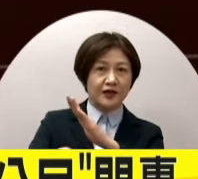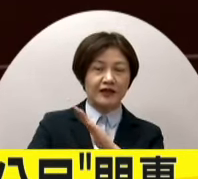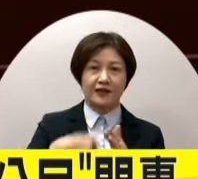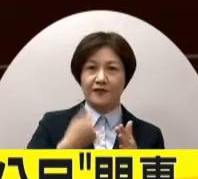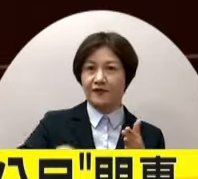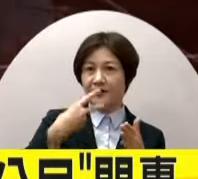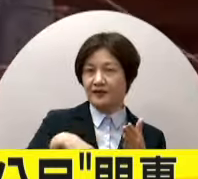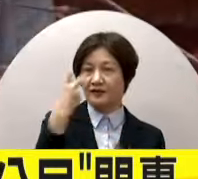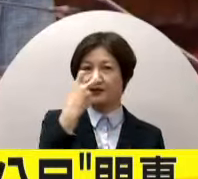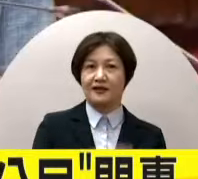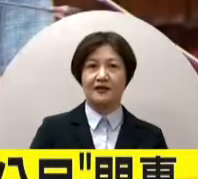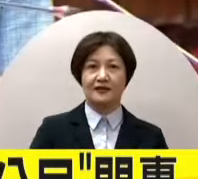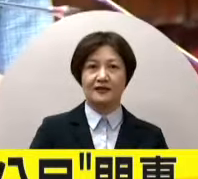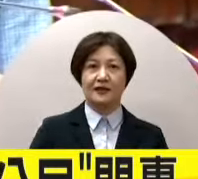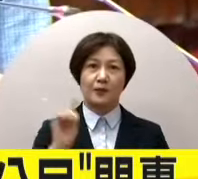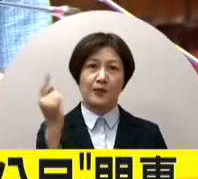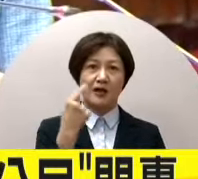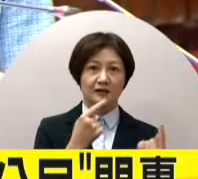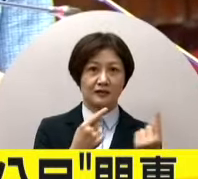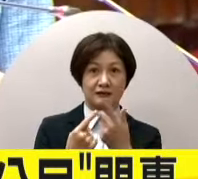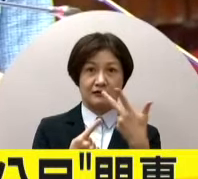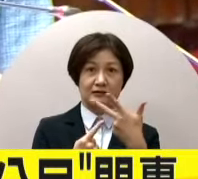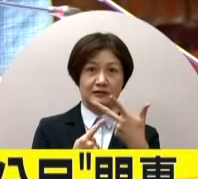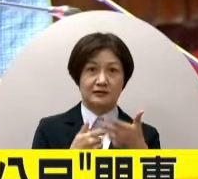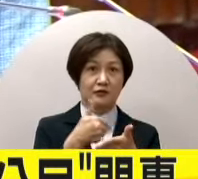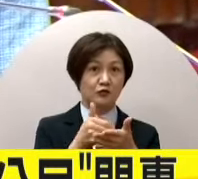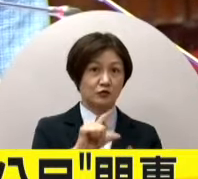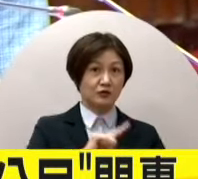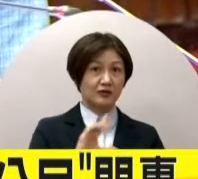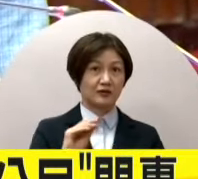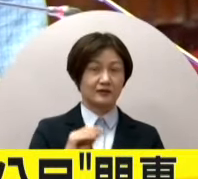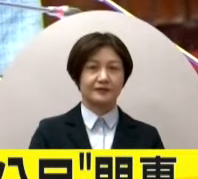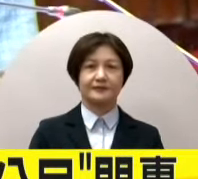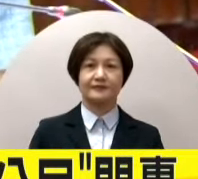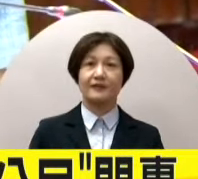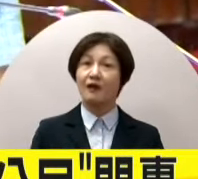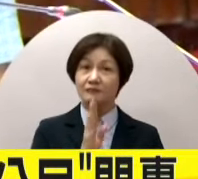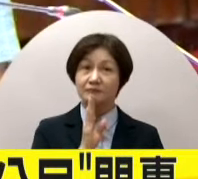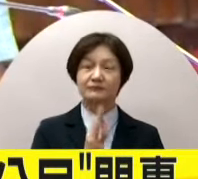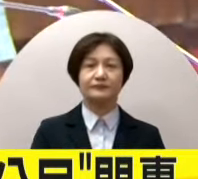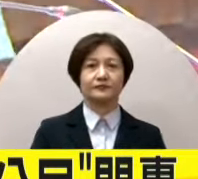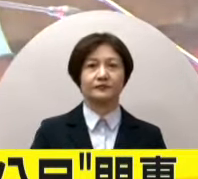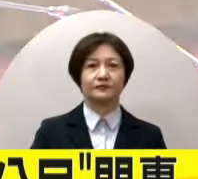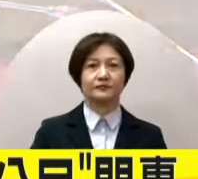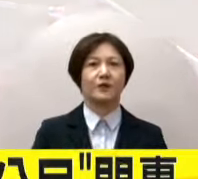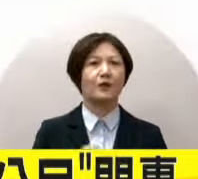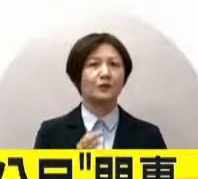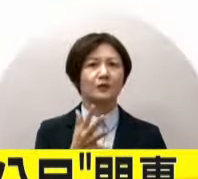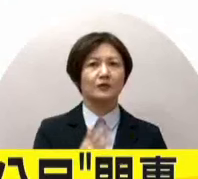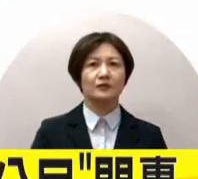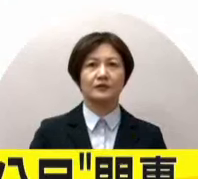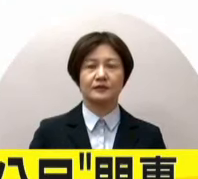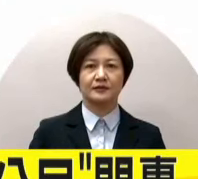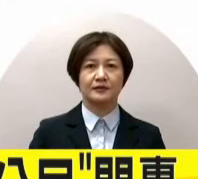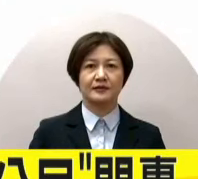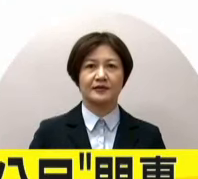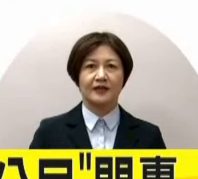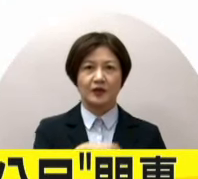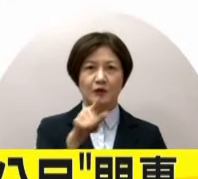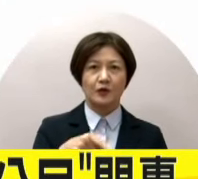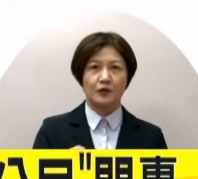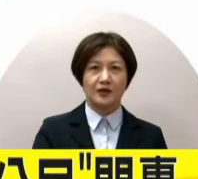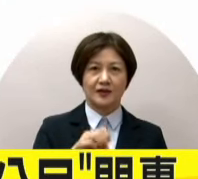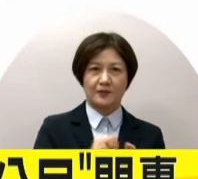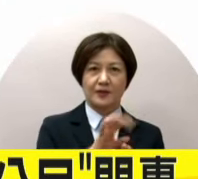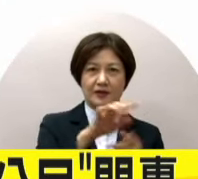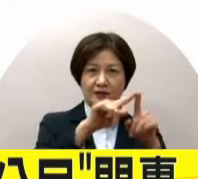案七大理由的图卡？ 哎，是的。 哦，是的哈、哦。那为什么哈、哦，在我们收到你们的